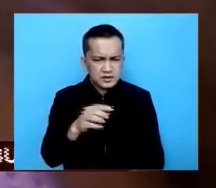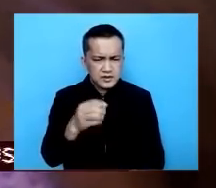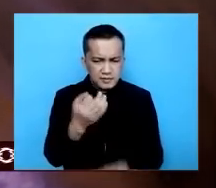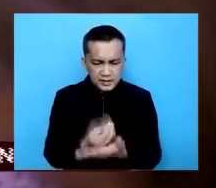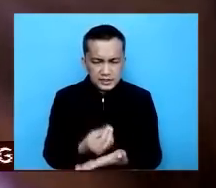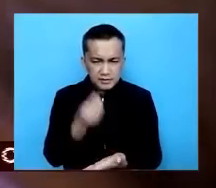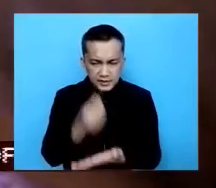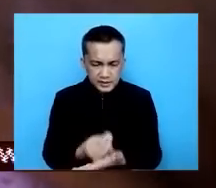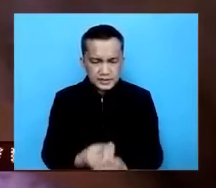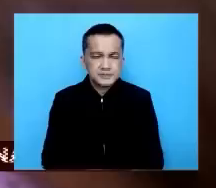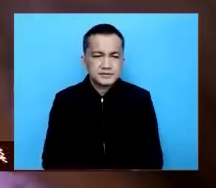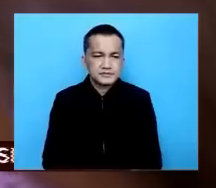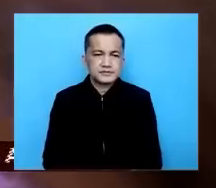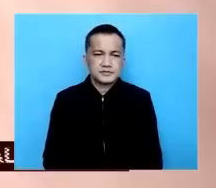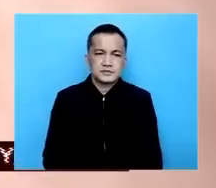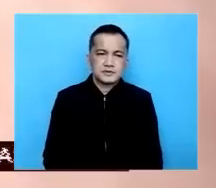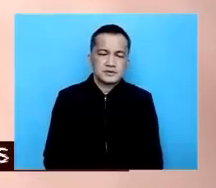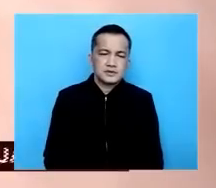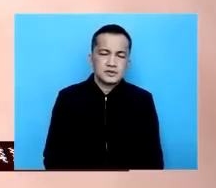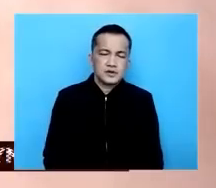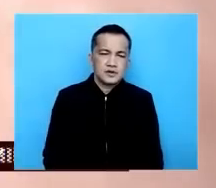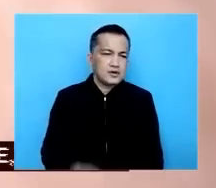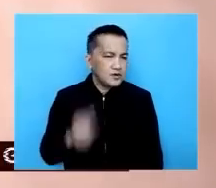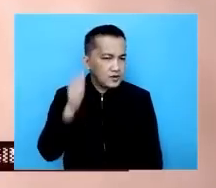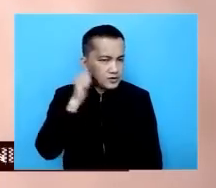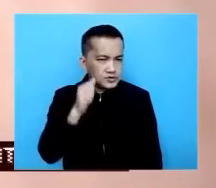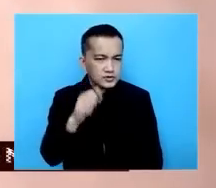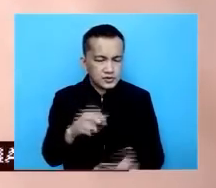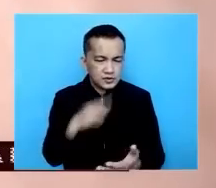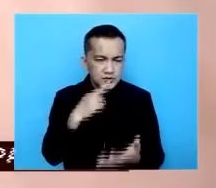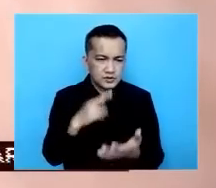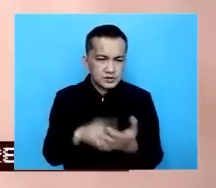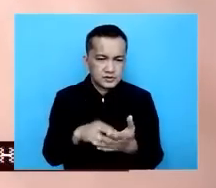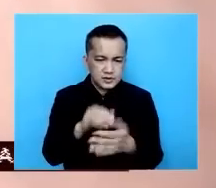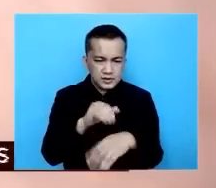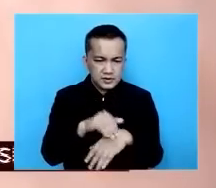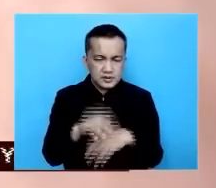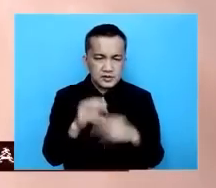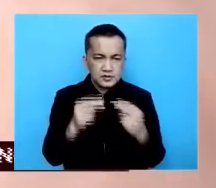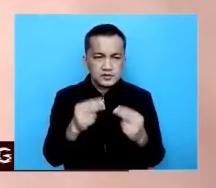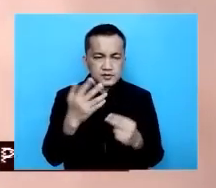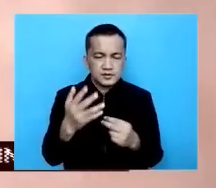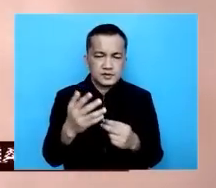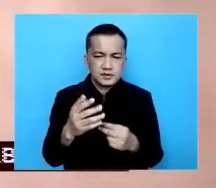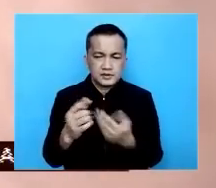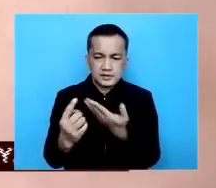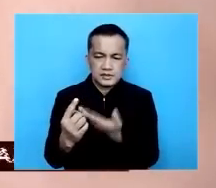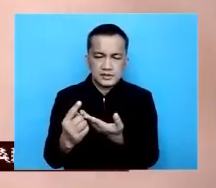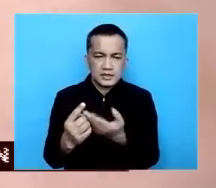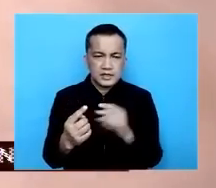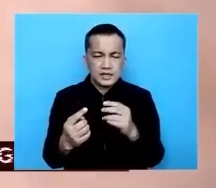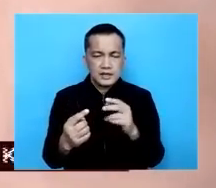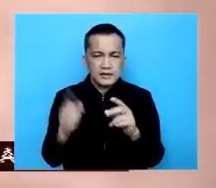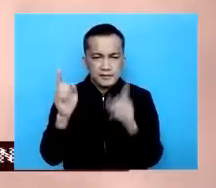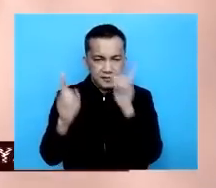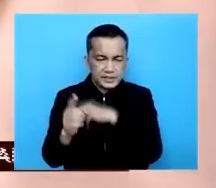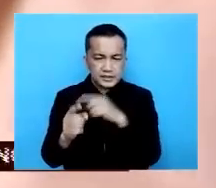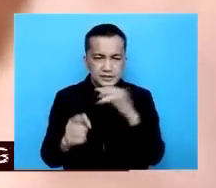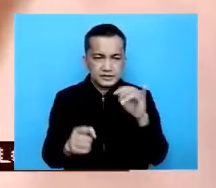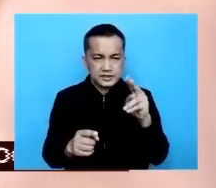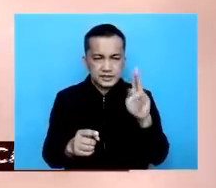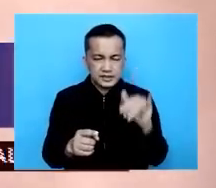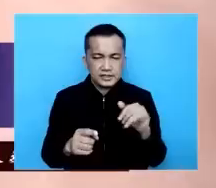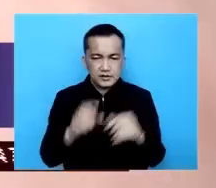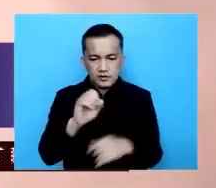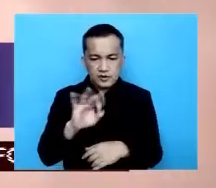Ito ang bahagi ng audio recording na eksklusibong ipinadala sa News 5 ni alias Jamie Kamakailan. Siya ang OFW